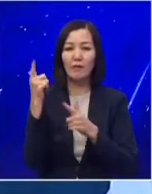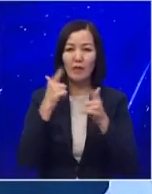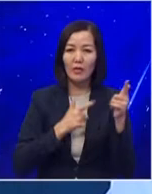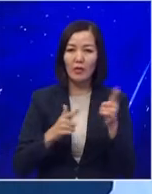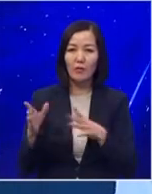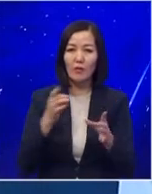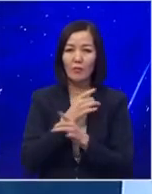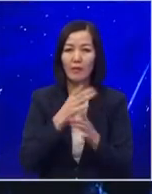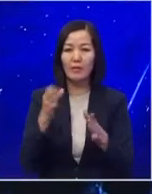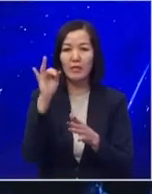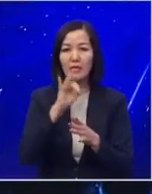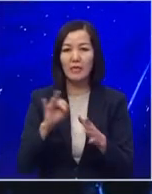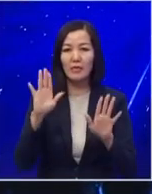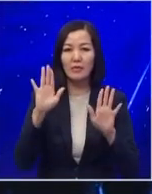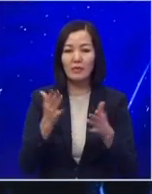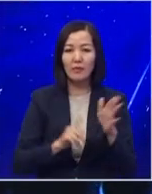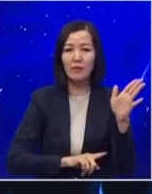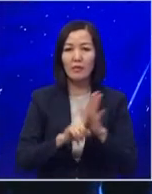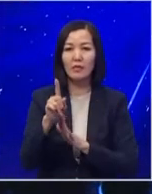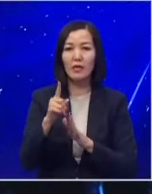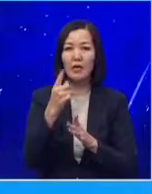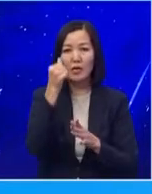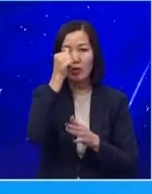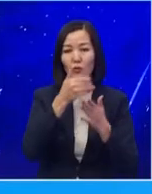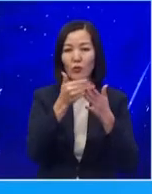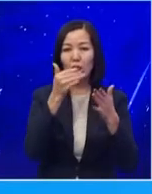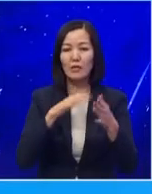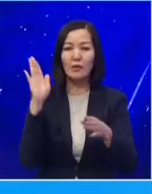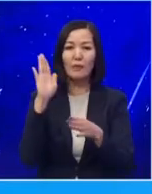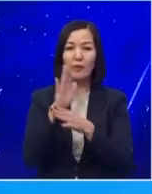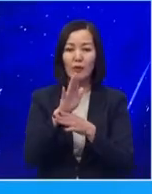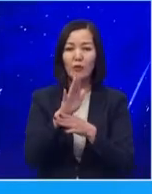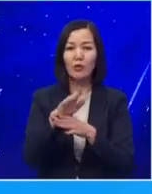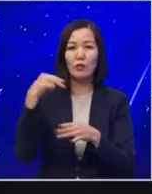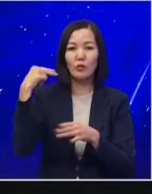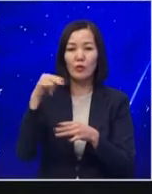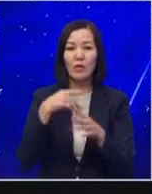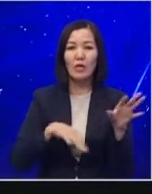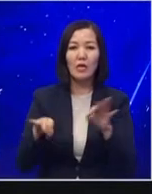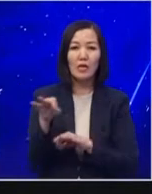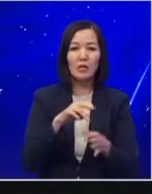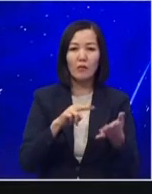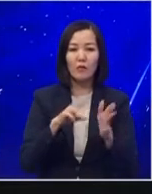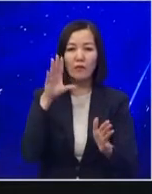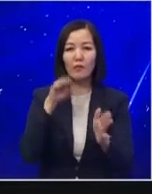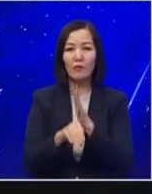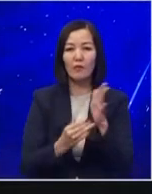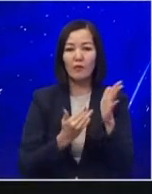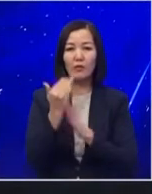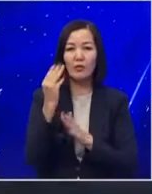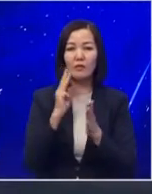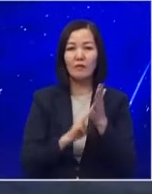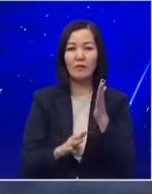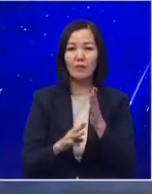исторического события в казахстане началась год назад так по поручению главы государства был разработан план в который вошли свыше 80